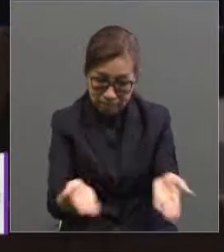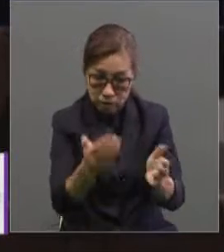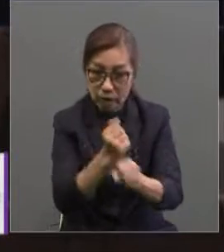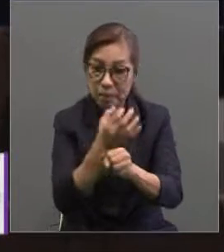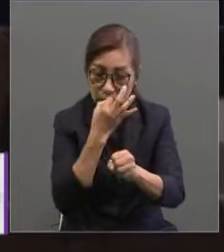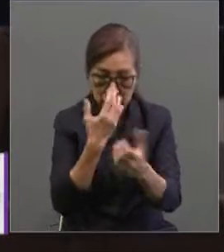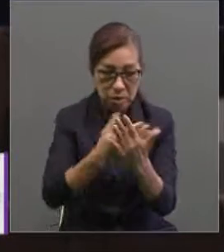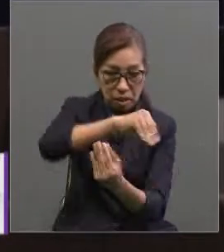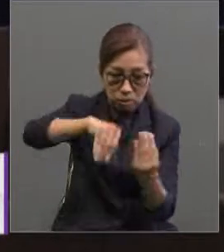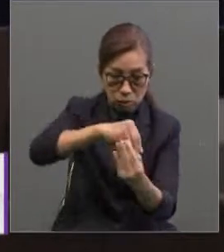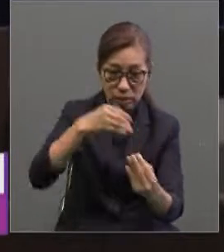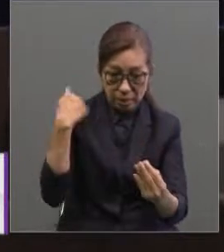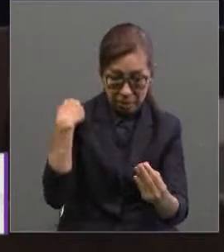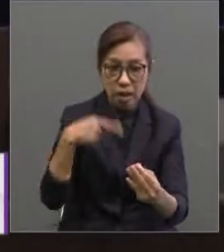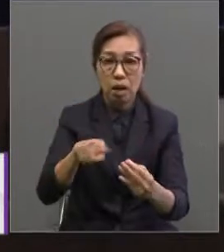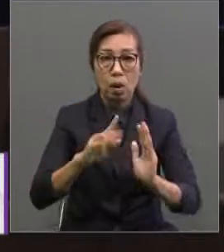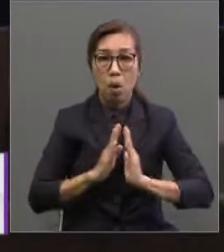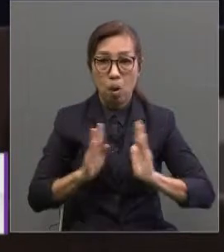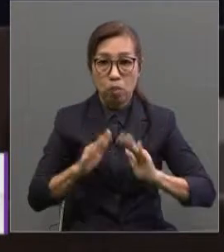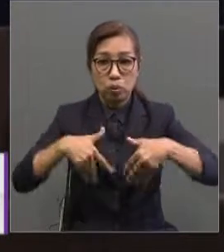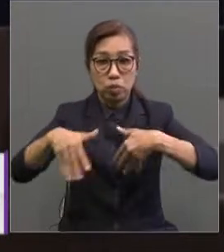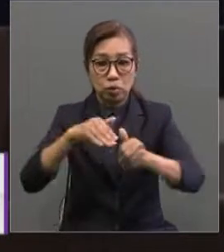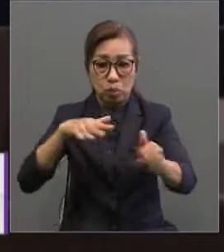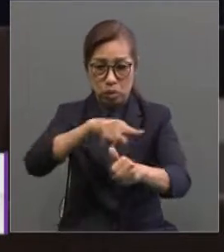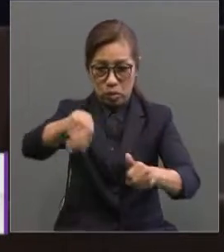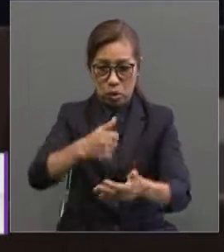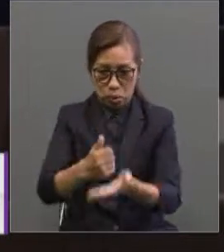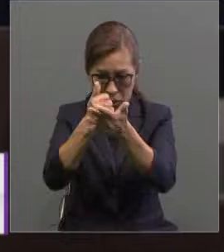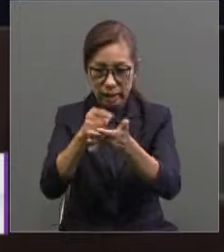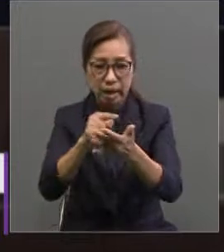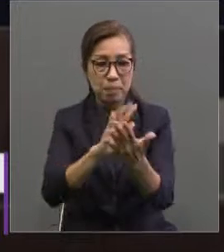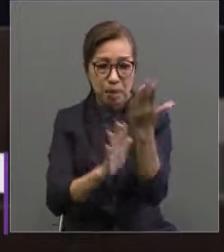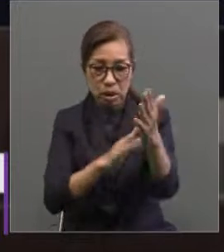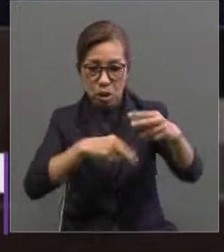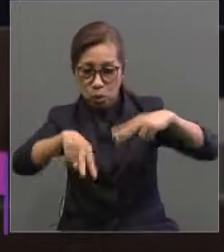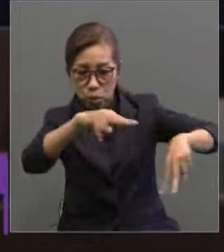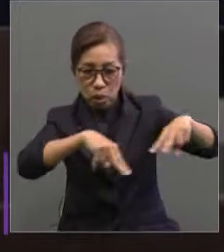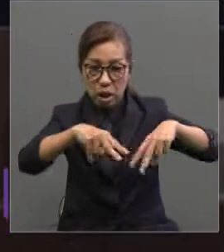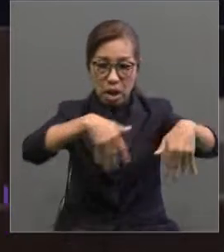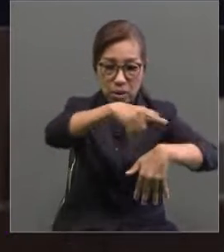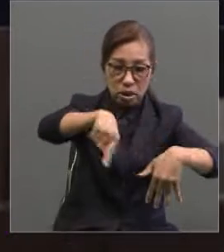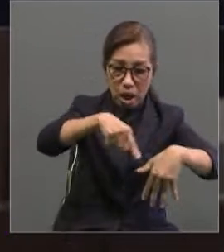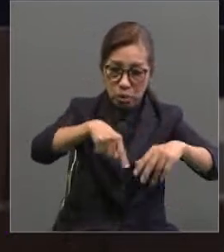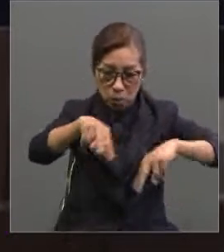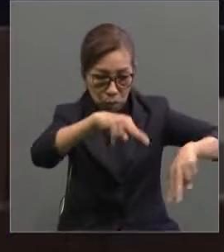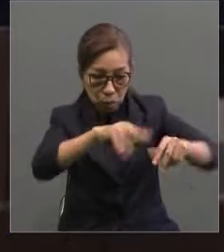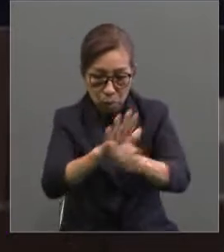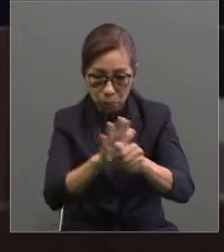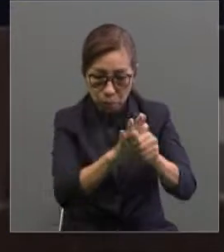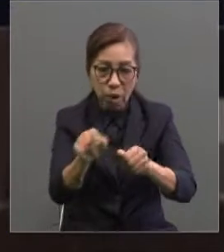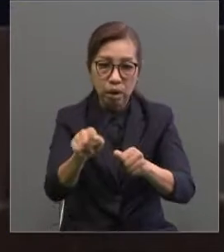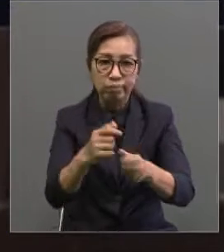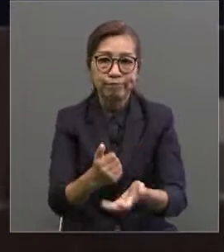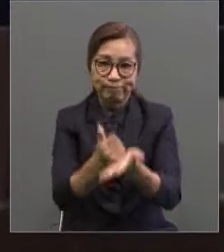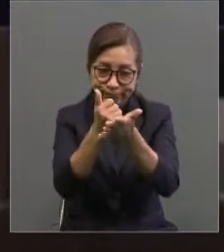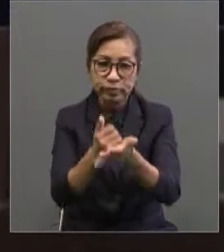างรายได้พร้อมกับขอบคุณนะคะผู้นำท้องถิ่นที่ช่วยการดูแลประเทศรับรู้ความรู้สึกทุกข์และความสุขของประชาช